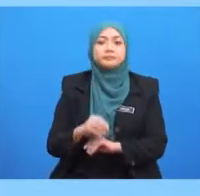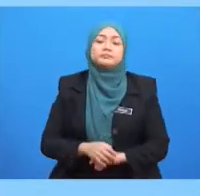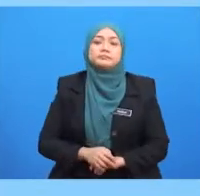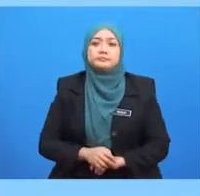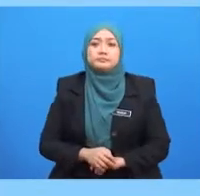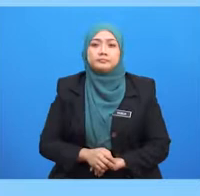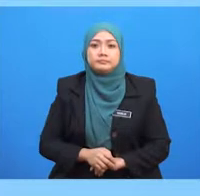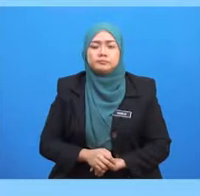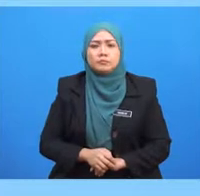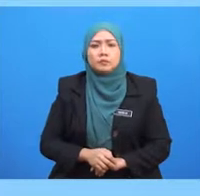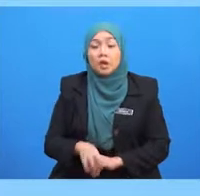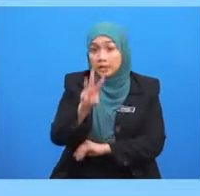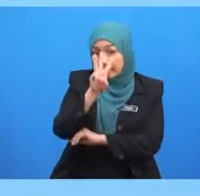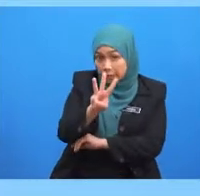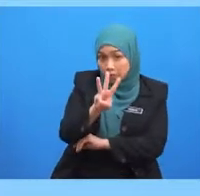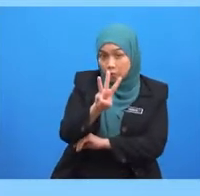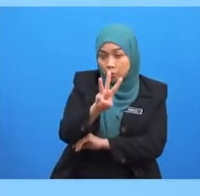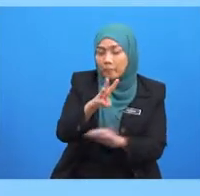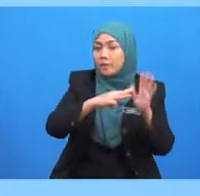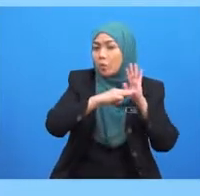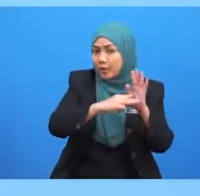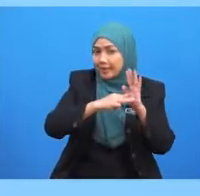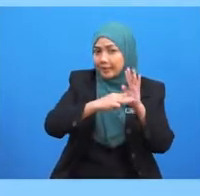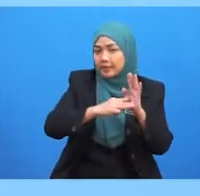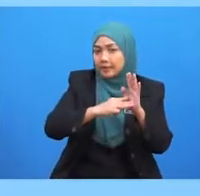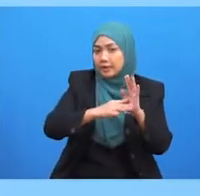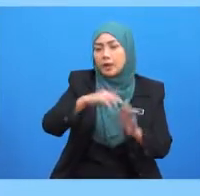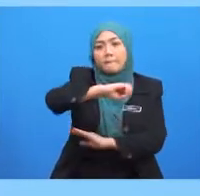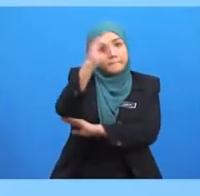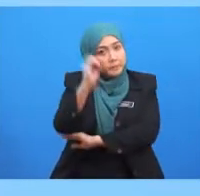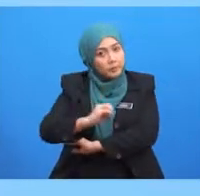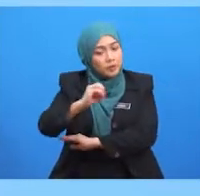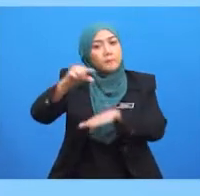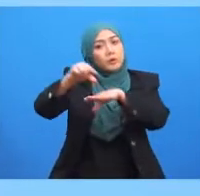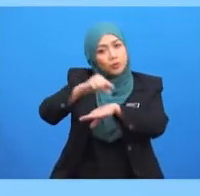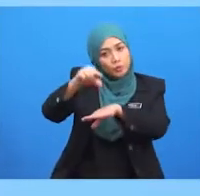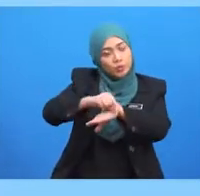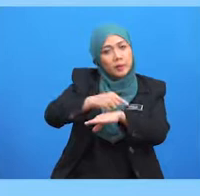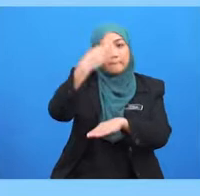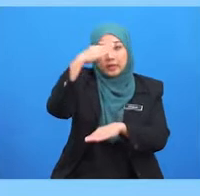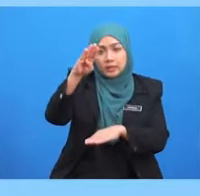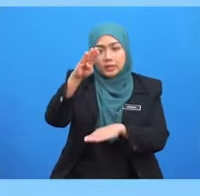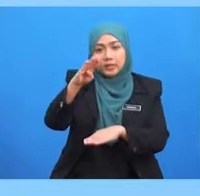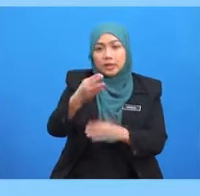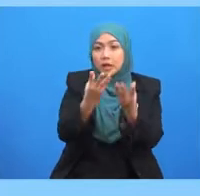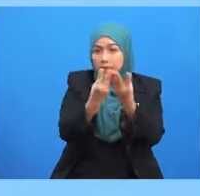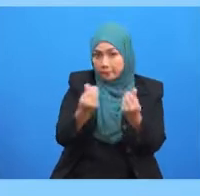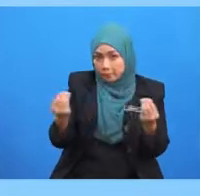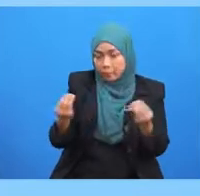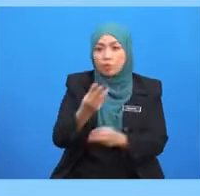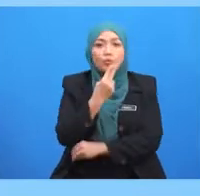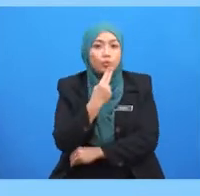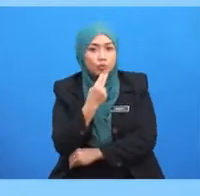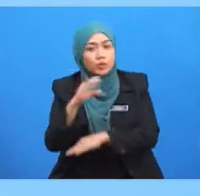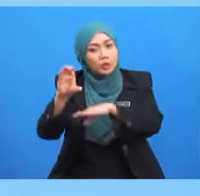manakala membelah di wakili sebagai peratus penggunaan bagi tepung gule